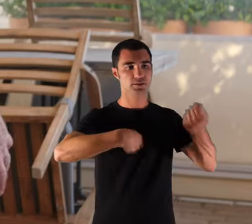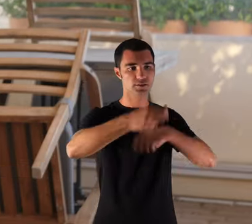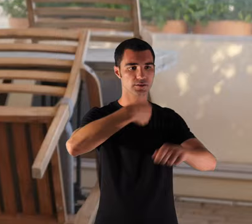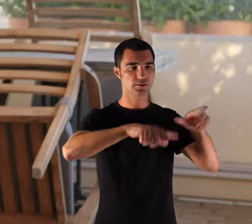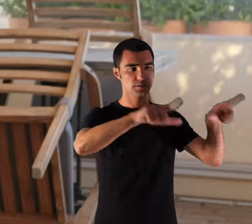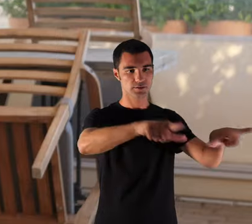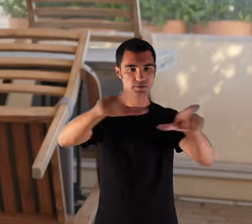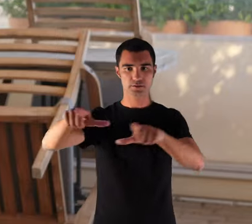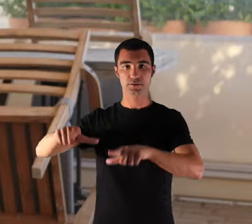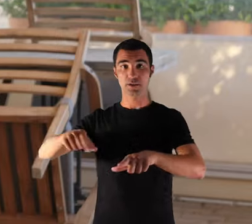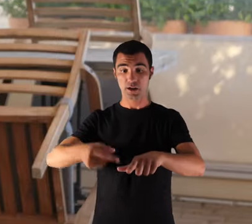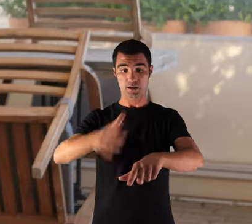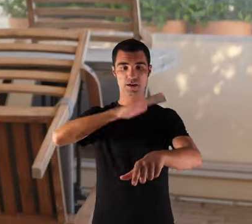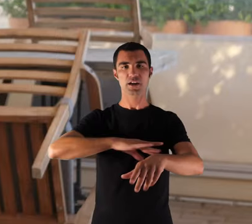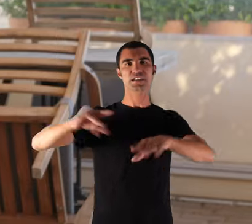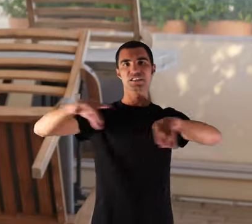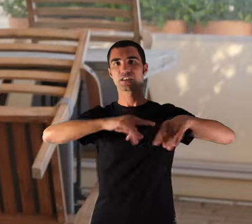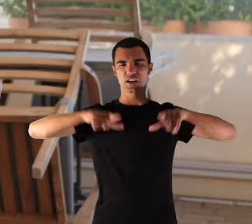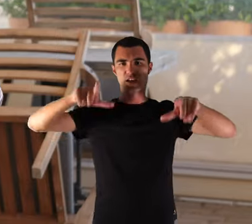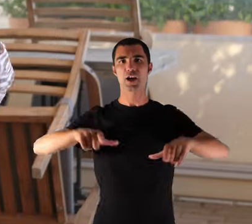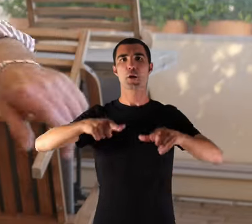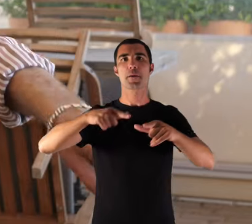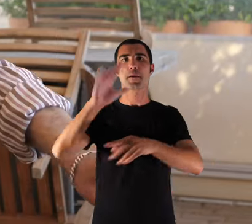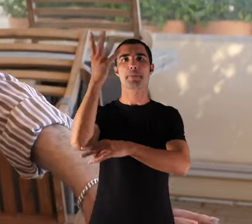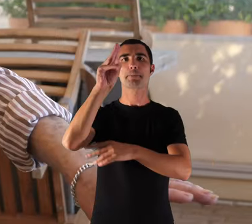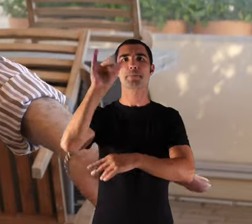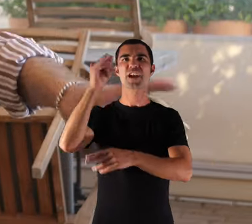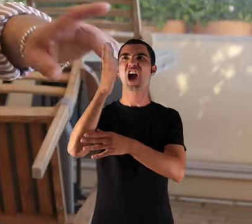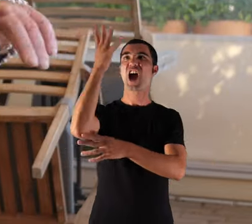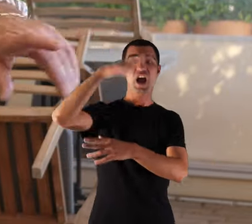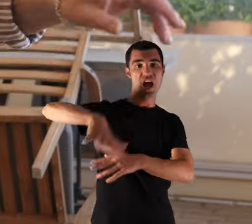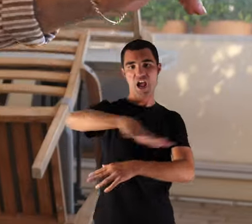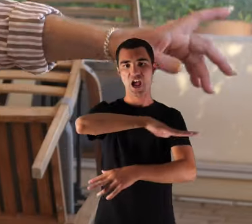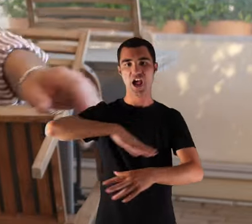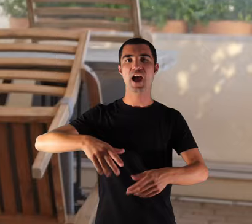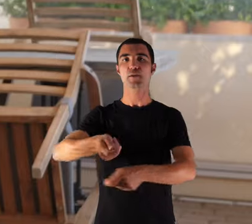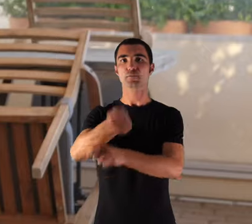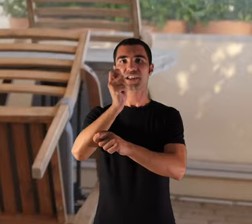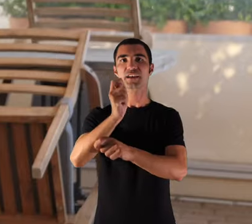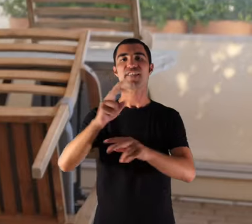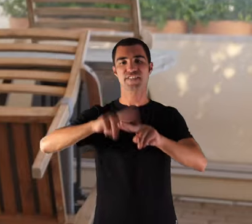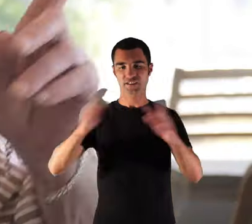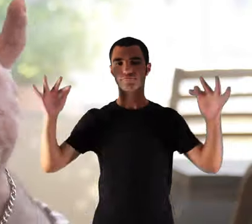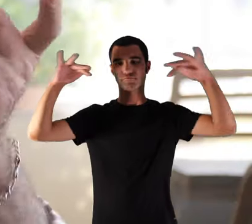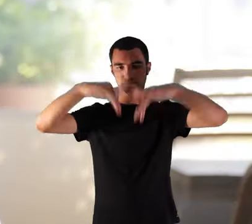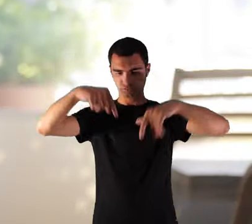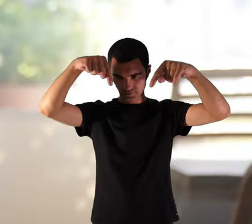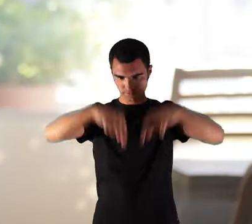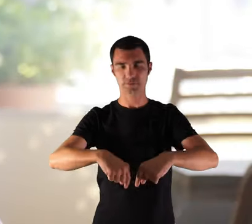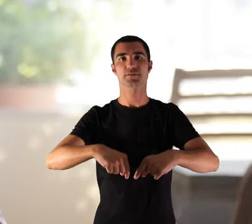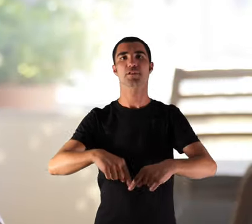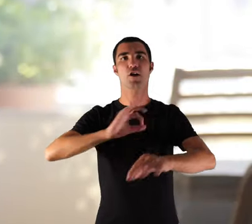molt gran, amb un pi molt gros allà. I feien les festes, els pescadors la feien allà. Aquell